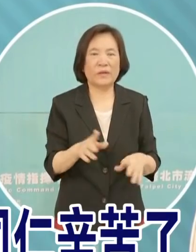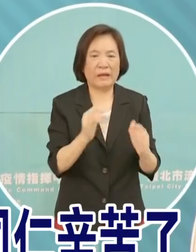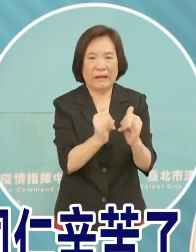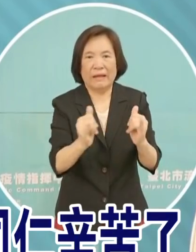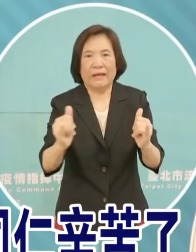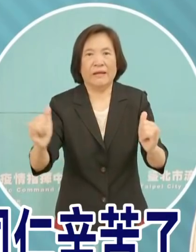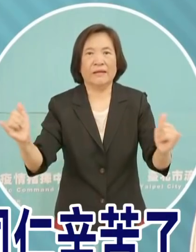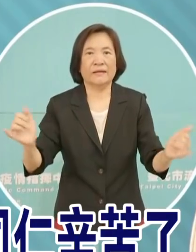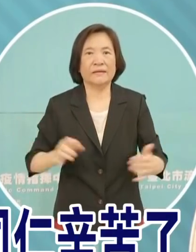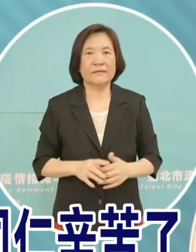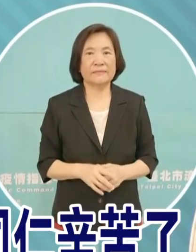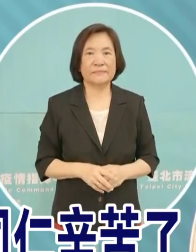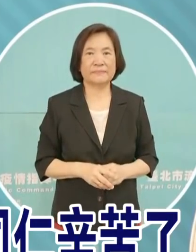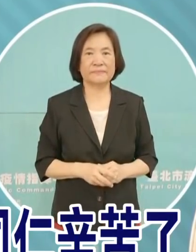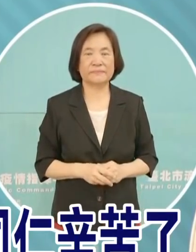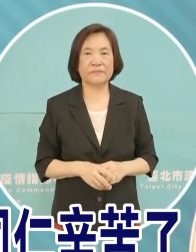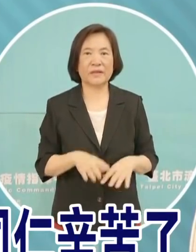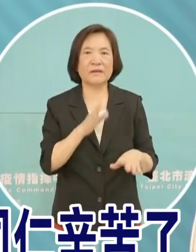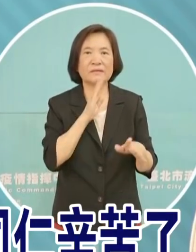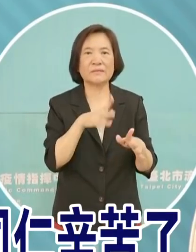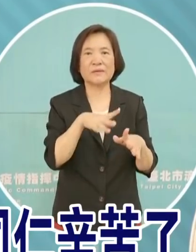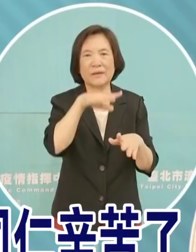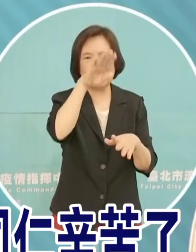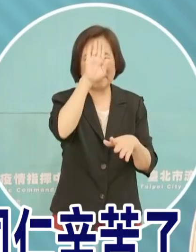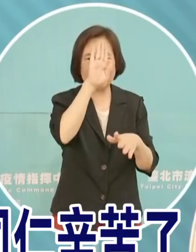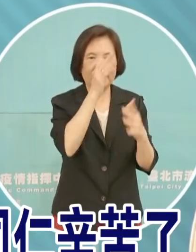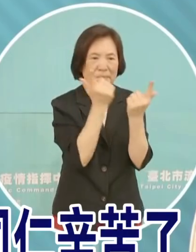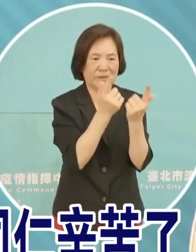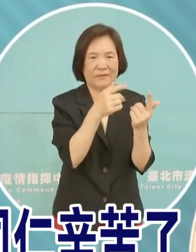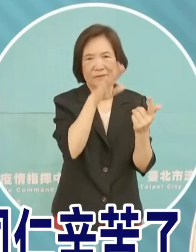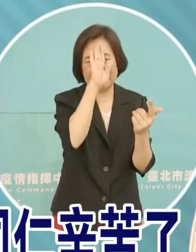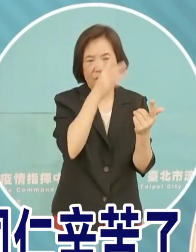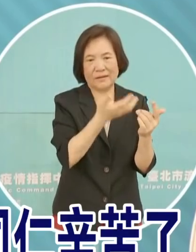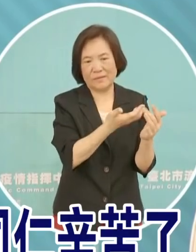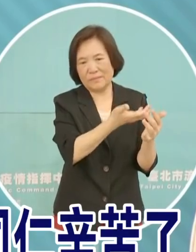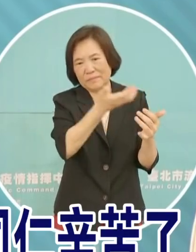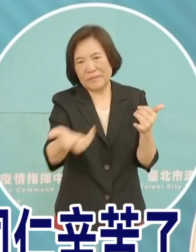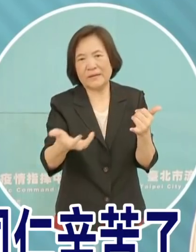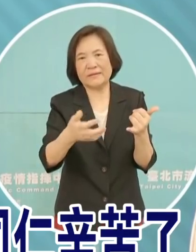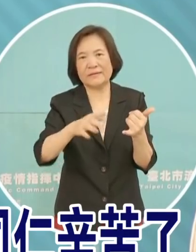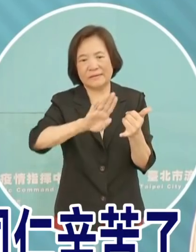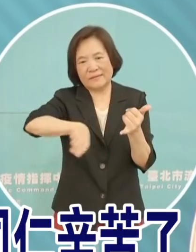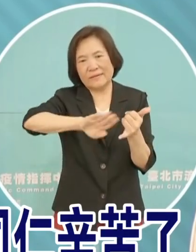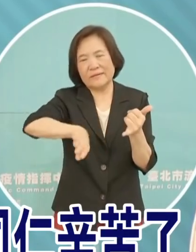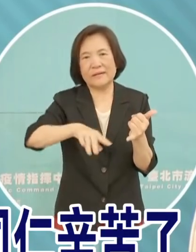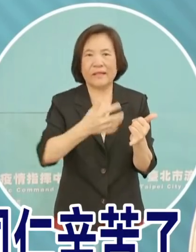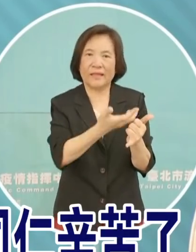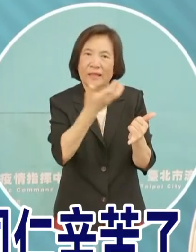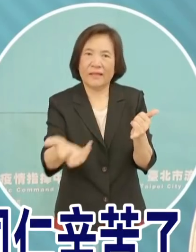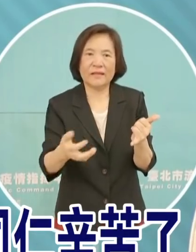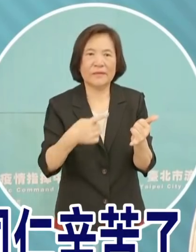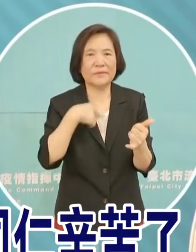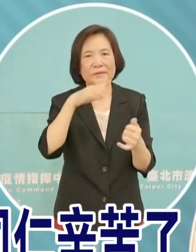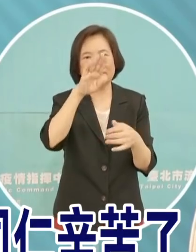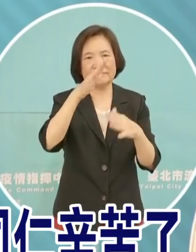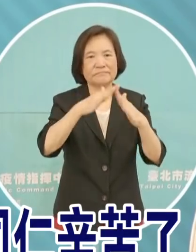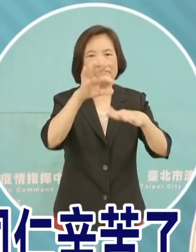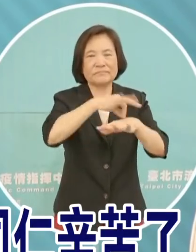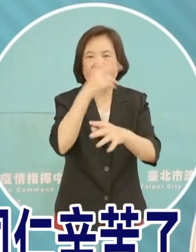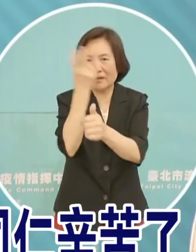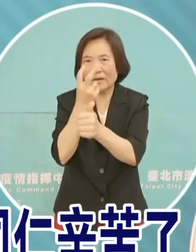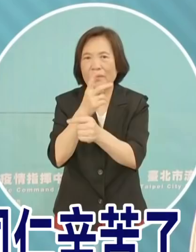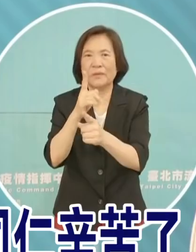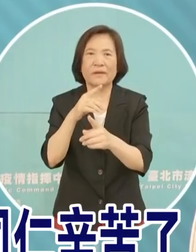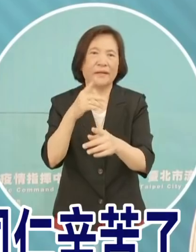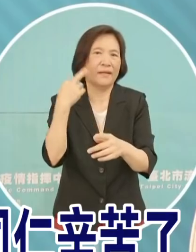要北病南送的，那个病人南送的问题，坦白讲哦，对家属也是很不方便的。所以原则上，如